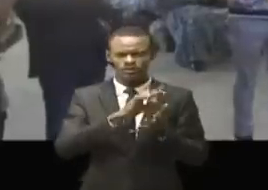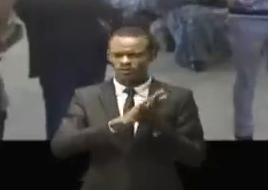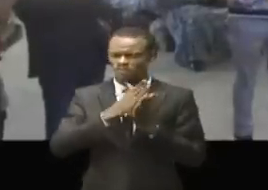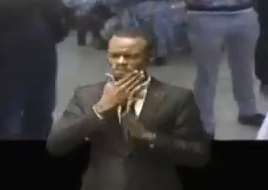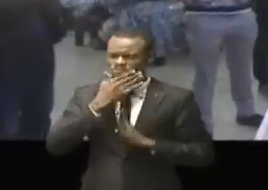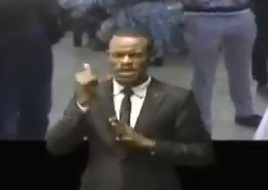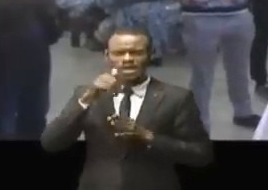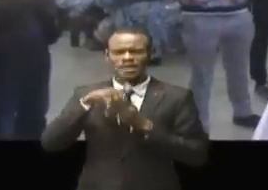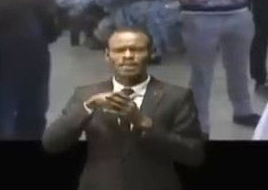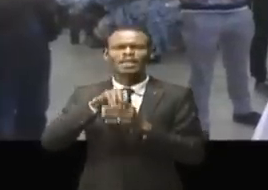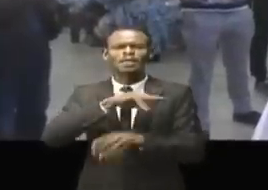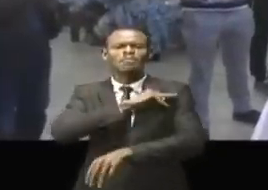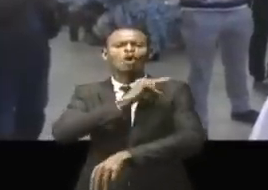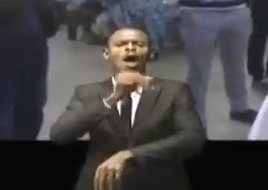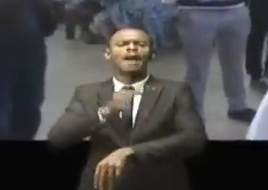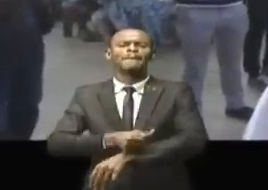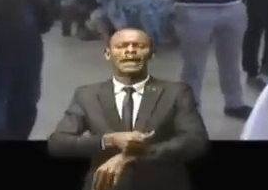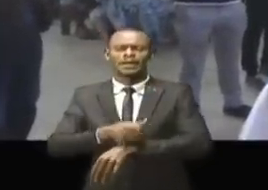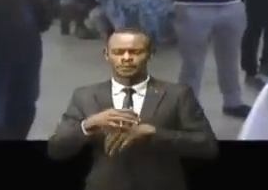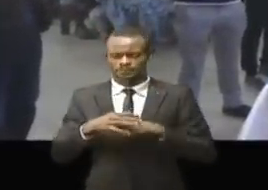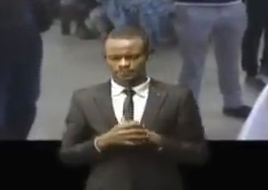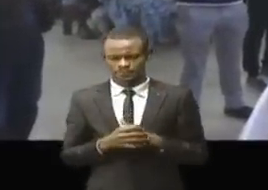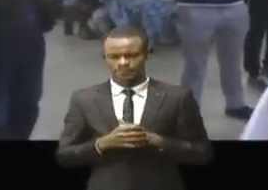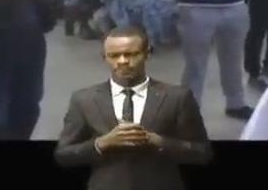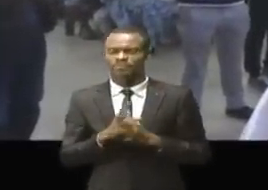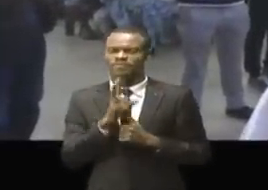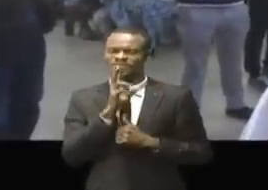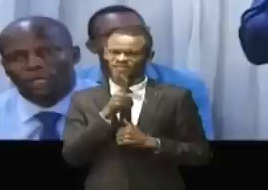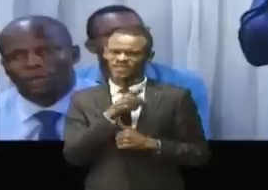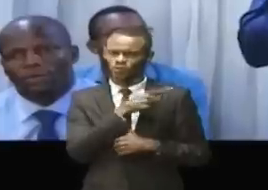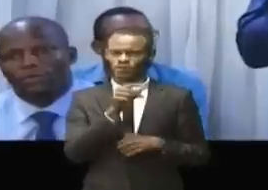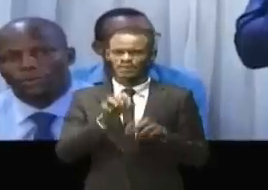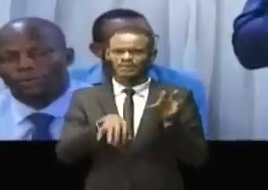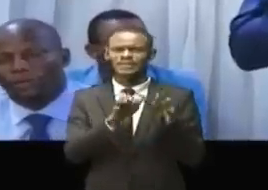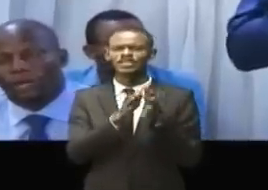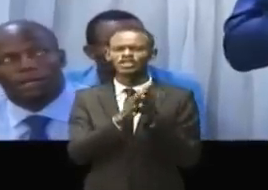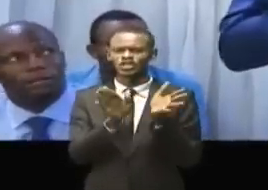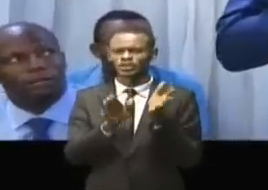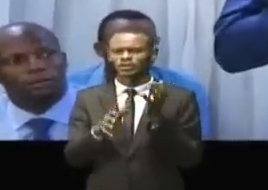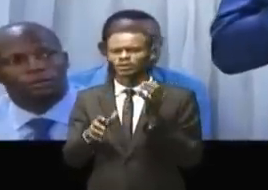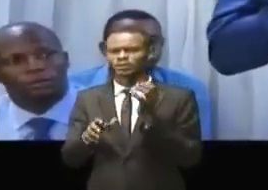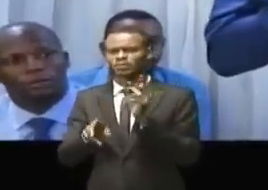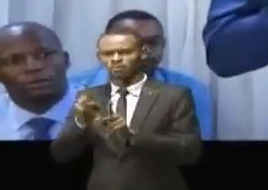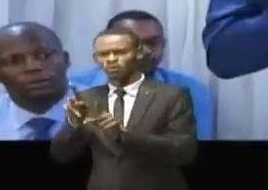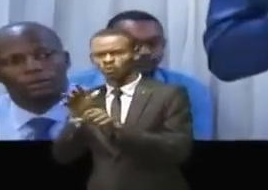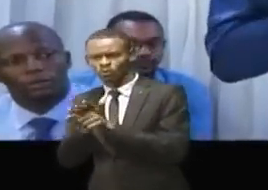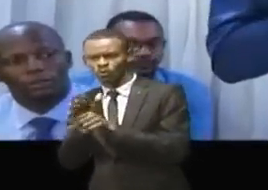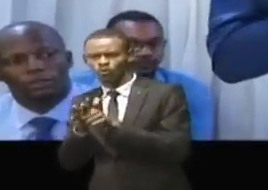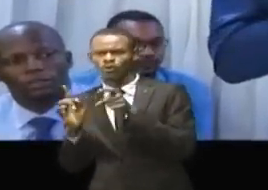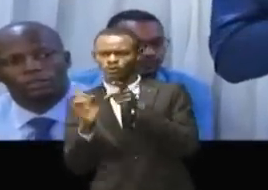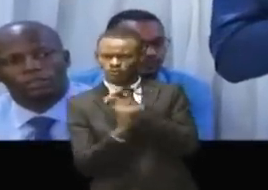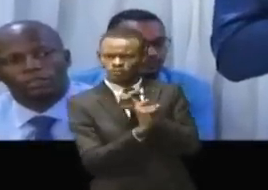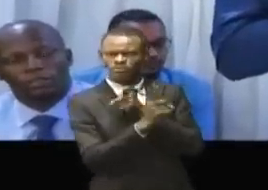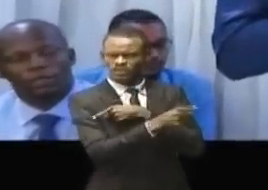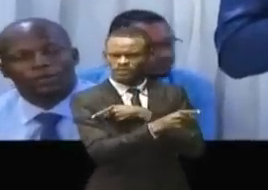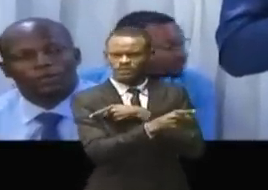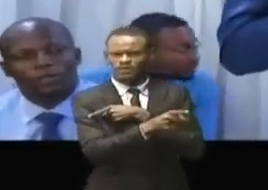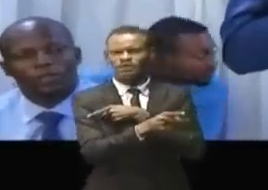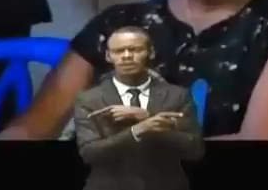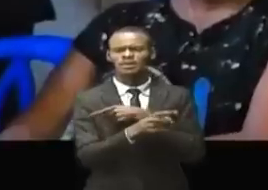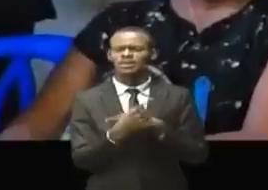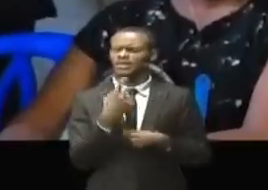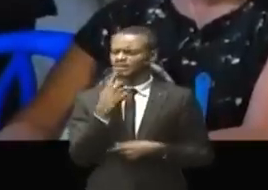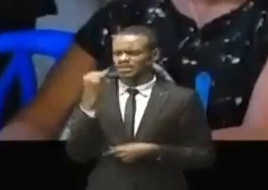Dans sa réplique, celui qu'on appelle affectueusement AK-47 par les combattants de l'UDPS a salué cette